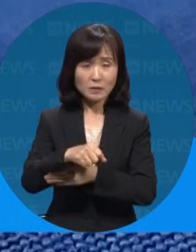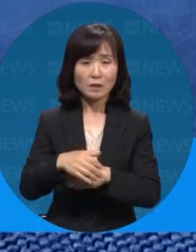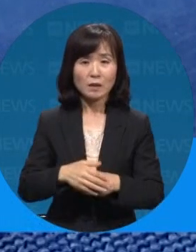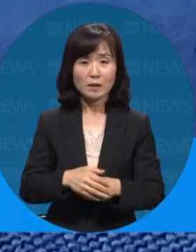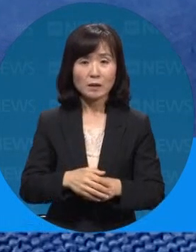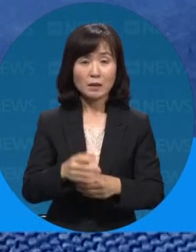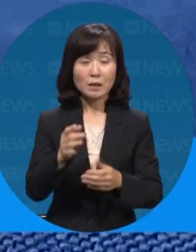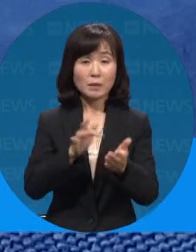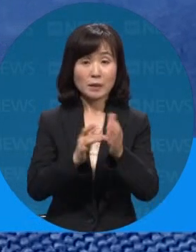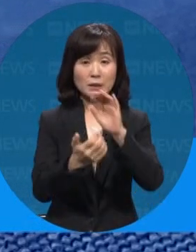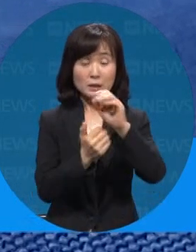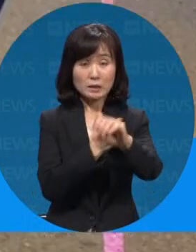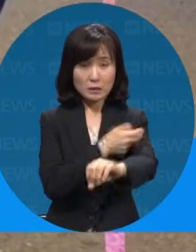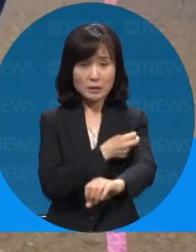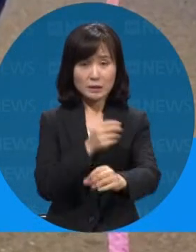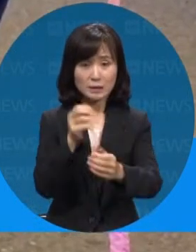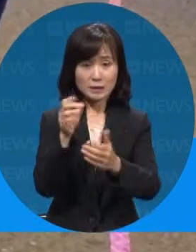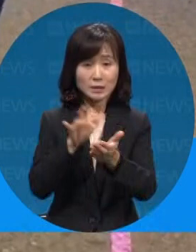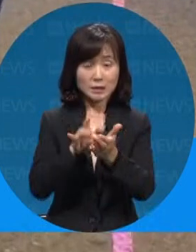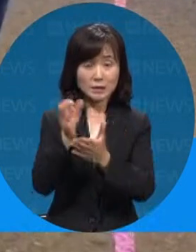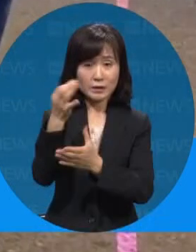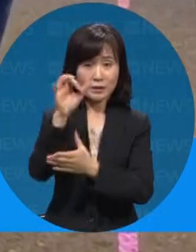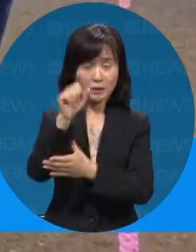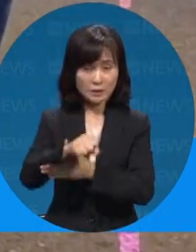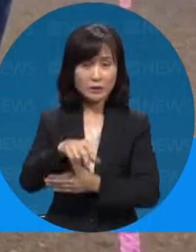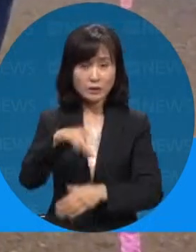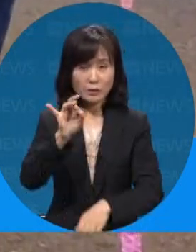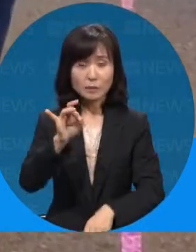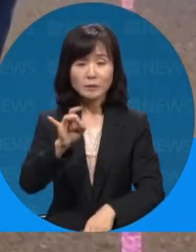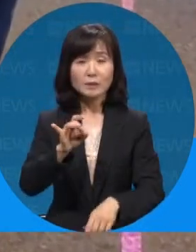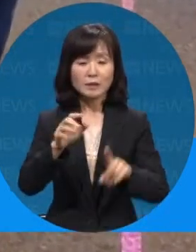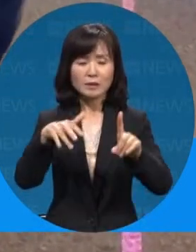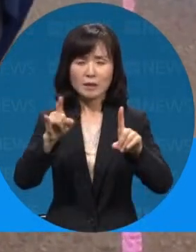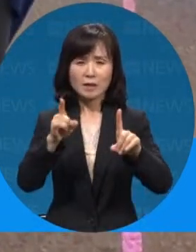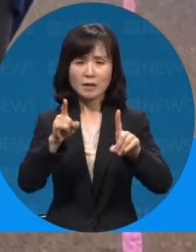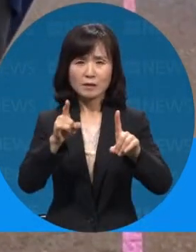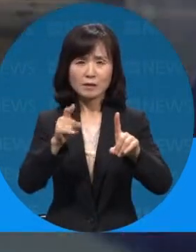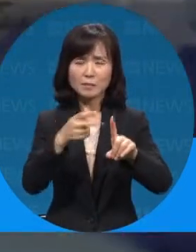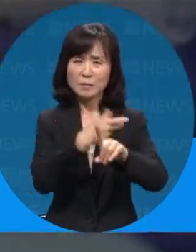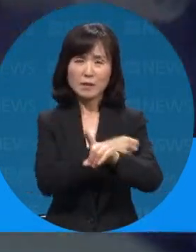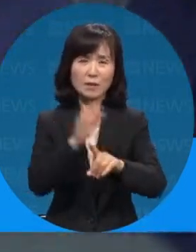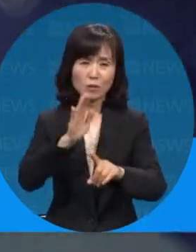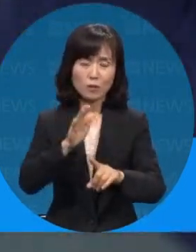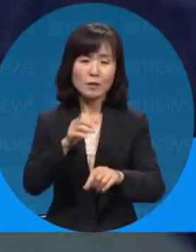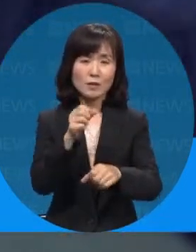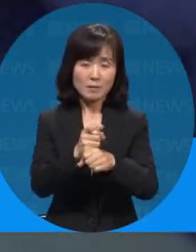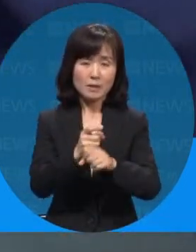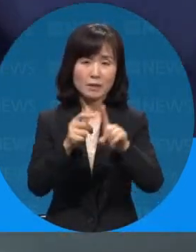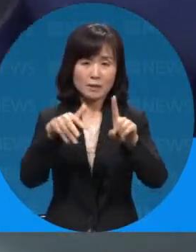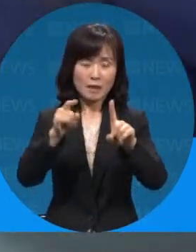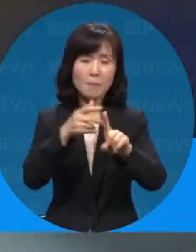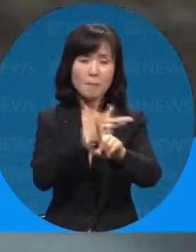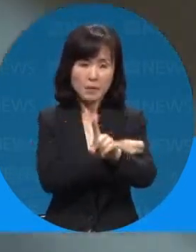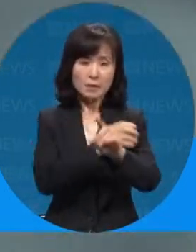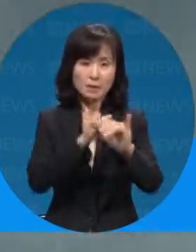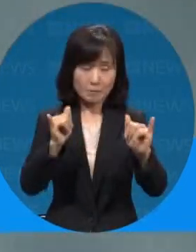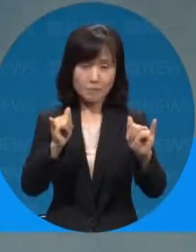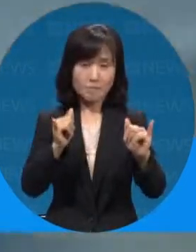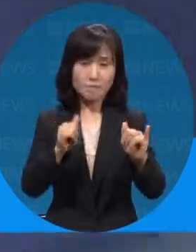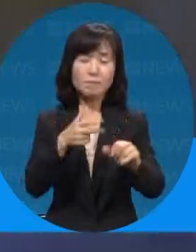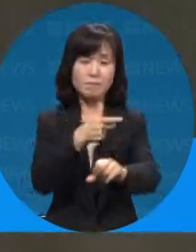변이 백신을 승인한 것은 이번이 처음으로 이들 백신은 1차 접종으로는 사용되지 않고 이미 1차 백신을 맞은 접종자를 대상으로